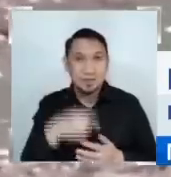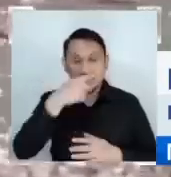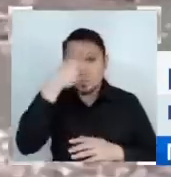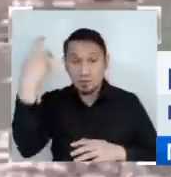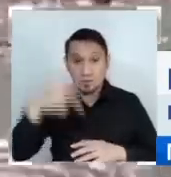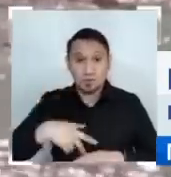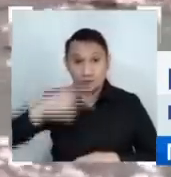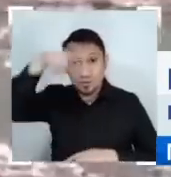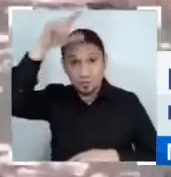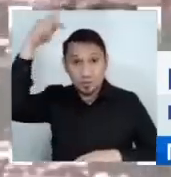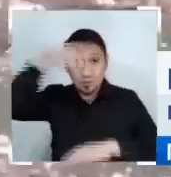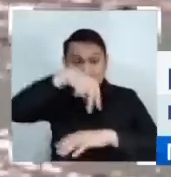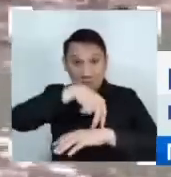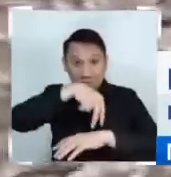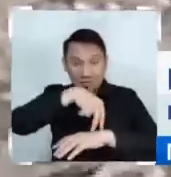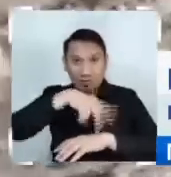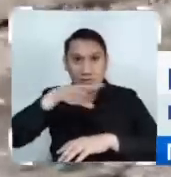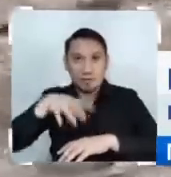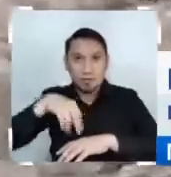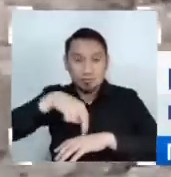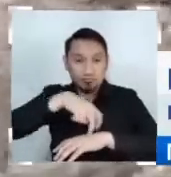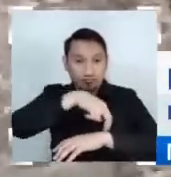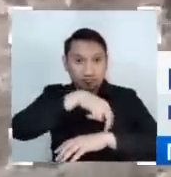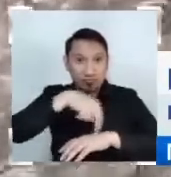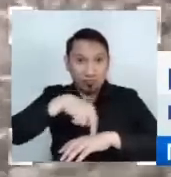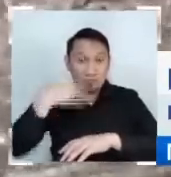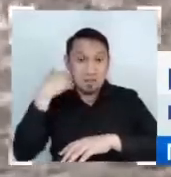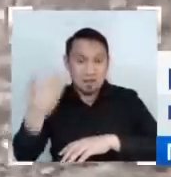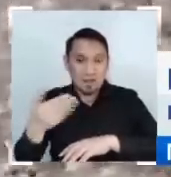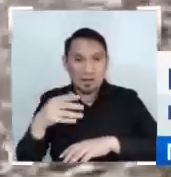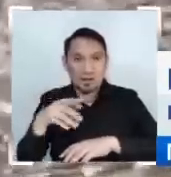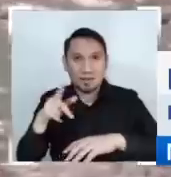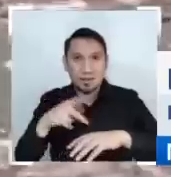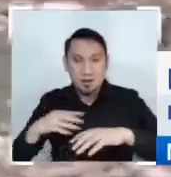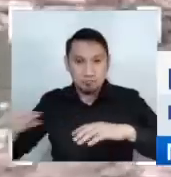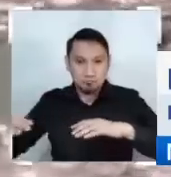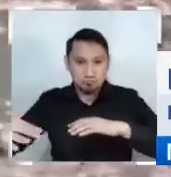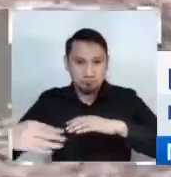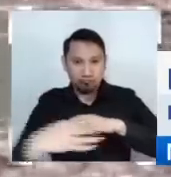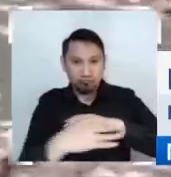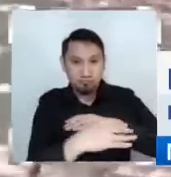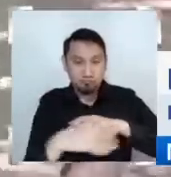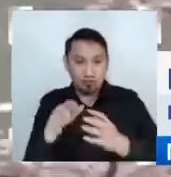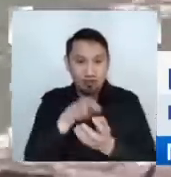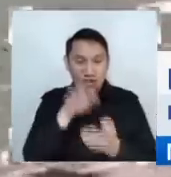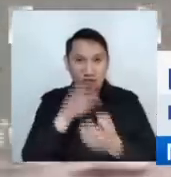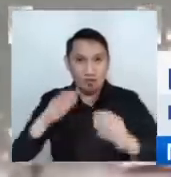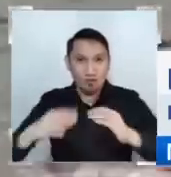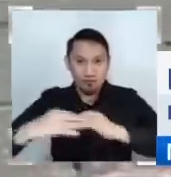patay na hipo na palutang-lutang sa ilog. Isa-isang lumapit na ang mga buhay at pinalibutan ng leon at ang patay na